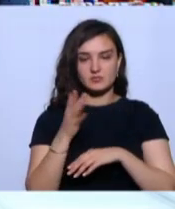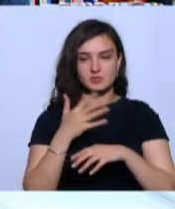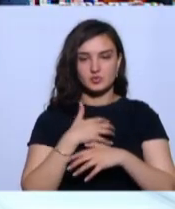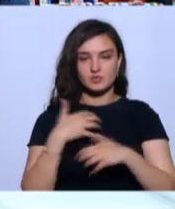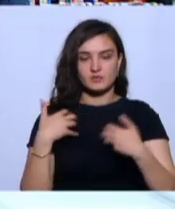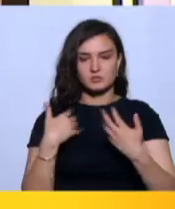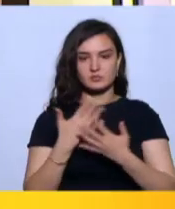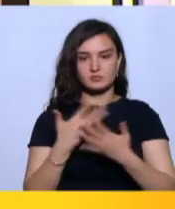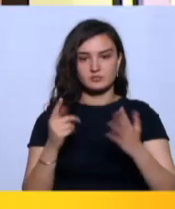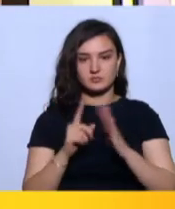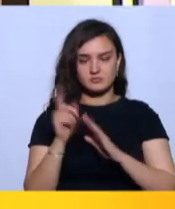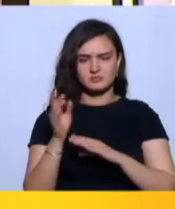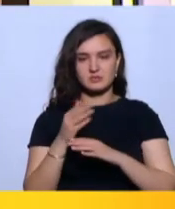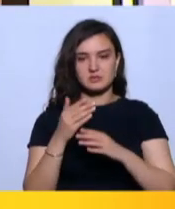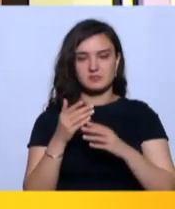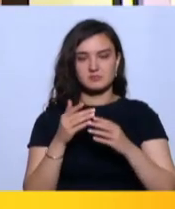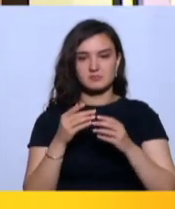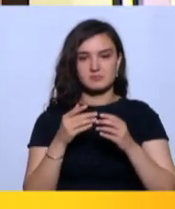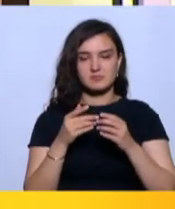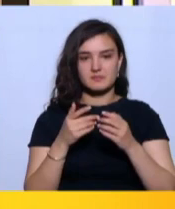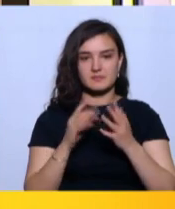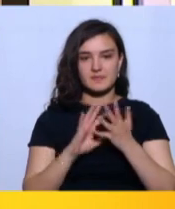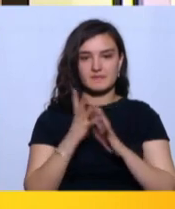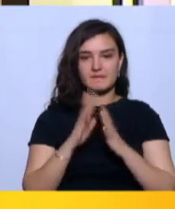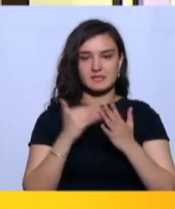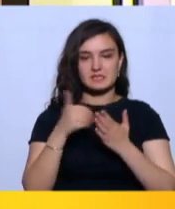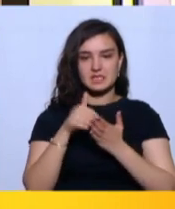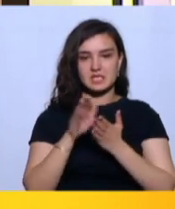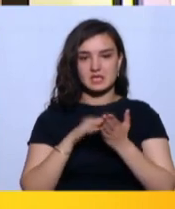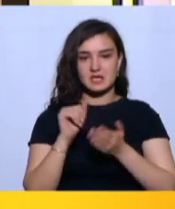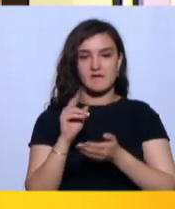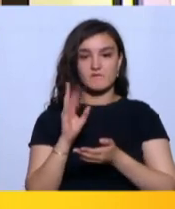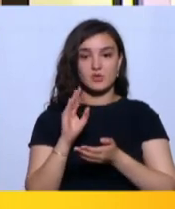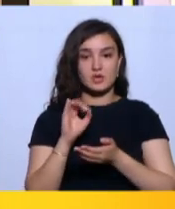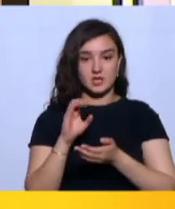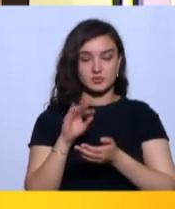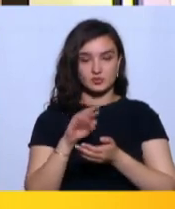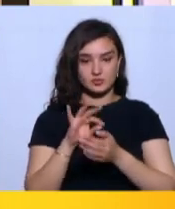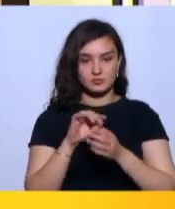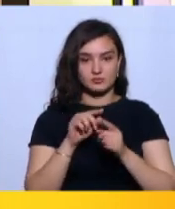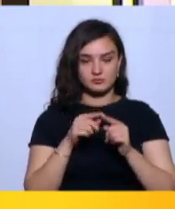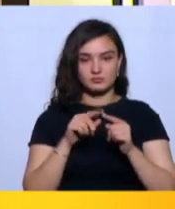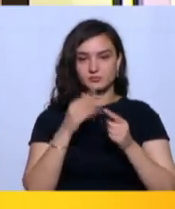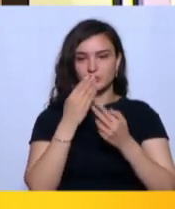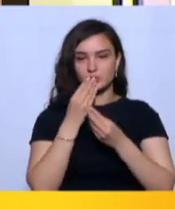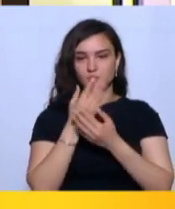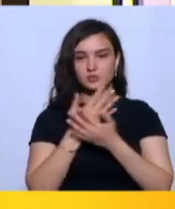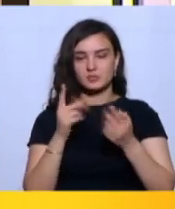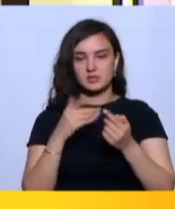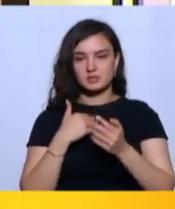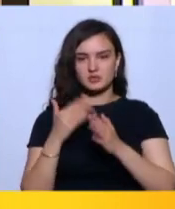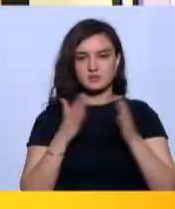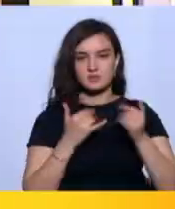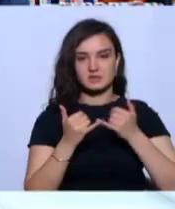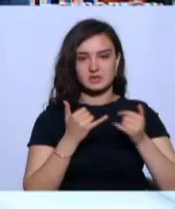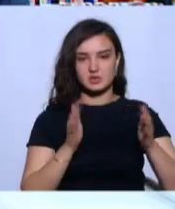ცხოველური წარმოშობის არის, მცენარეული ცხიმიდან ტყის კარაქი, ანუ ავოკადო, განსხვავებით იმ პროდუქტებისაგან, რომელიც არის ჩვენს